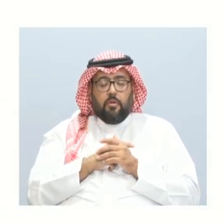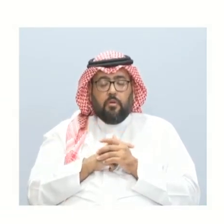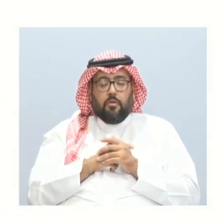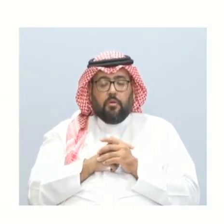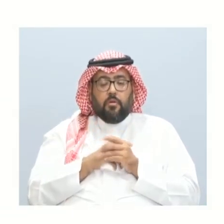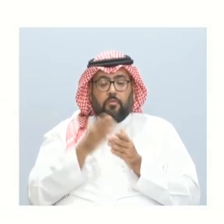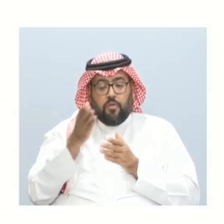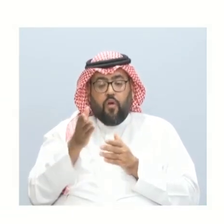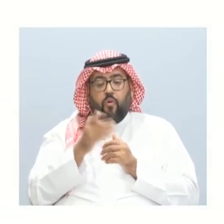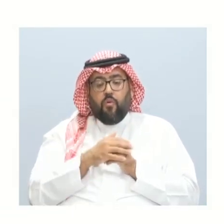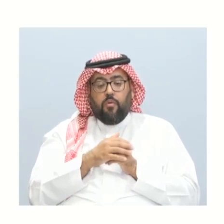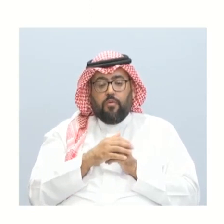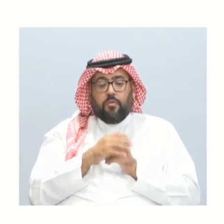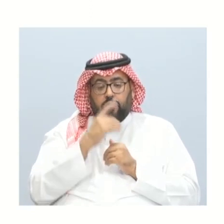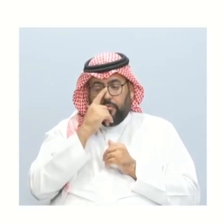لانه